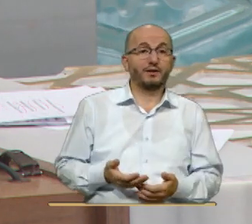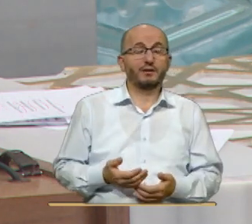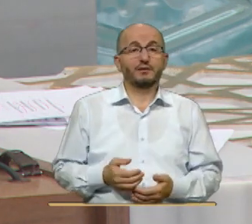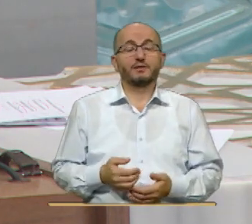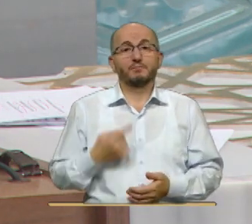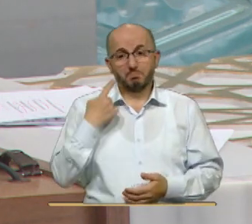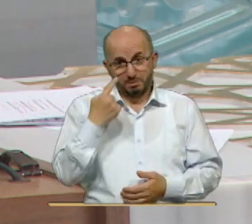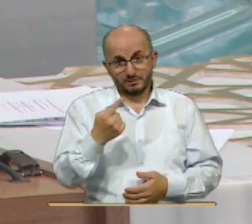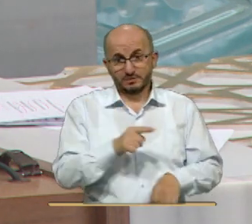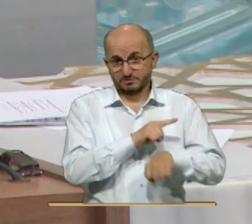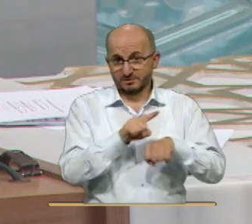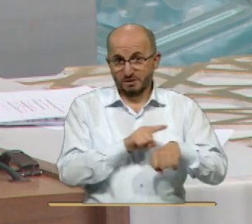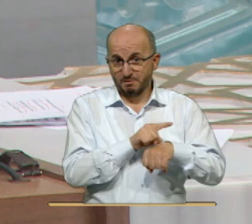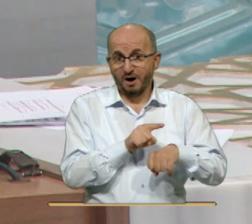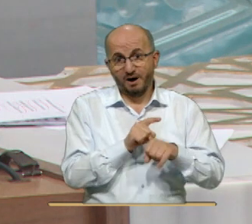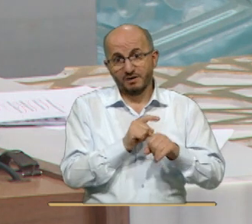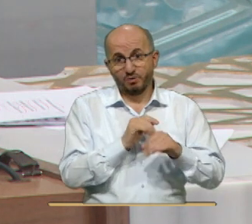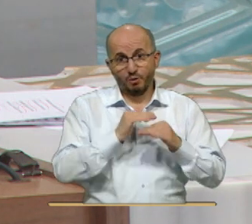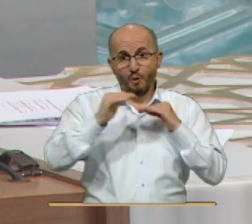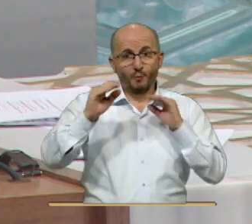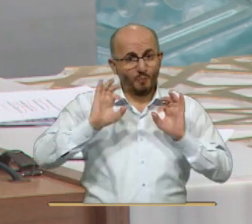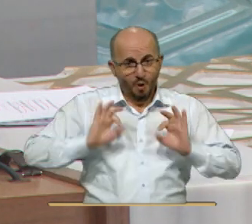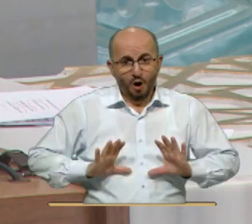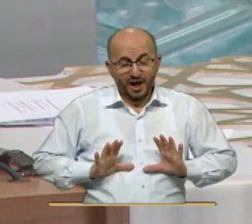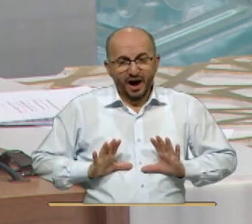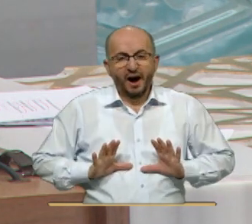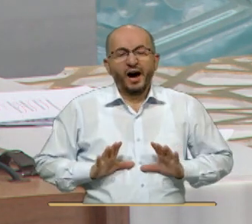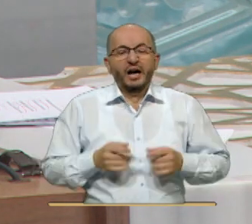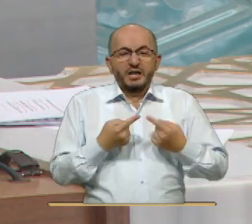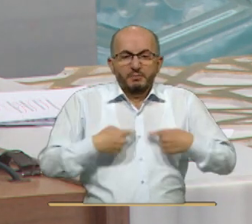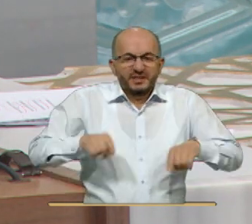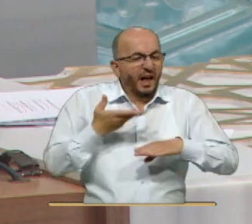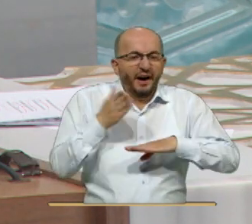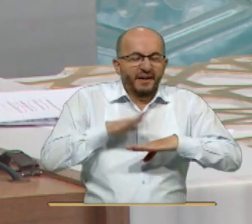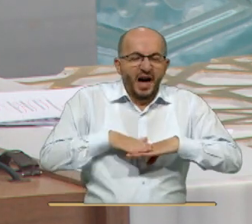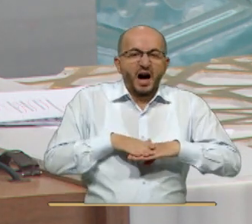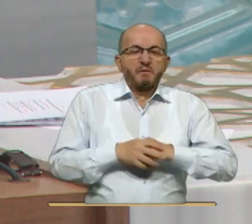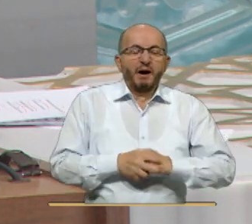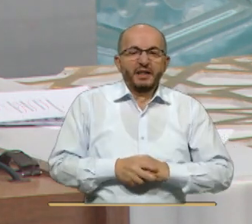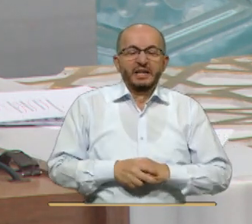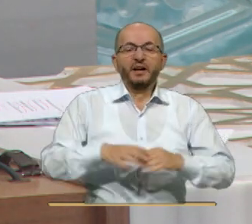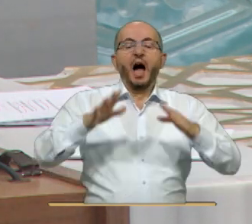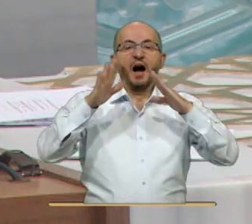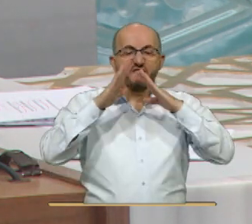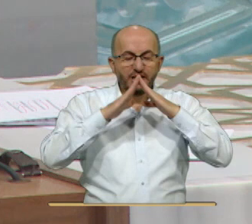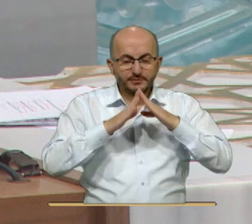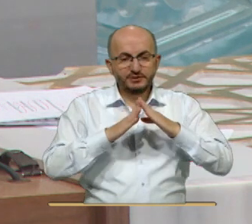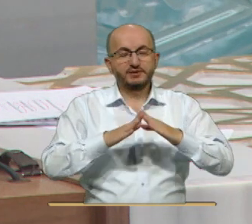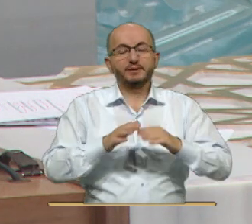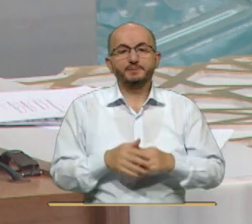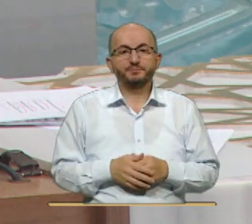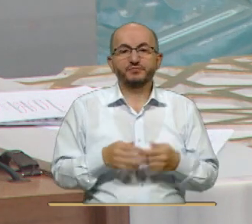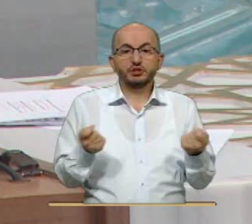Realiteye baktığımız zaman böyledir. Ve yine bizler ne yaparız? Evimizde,